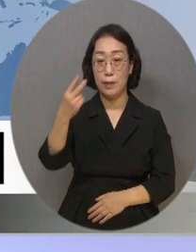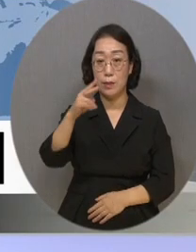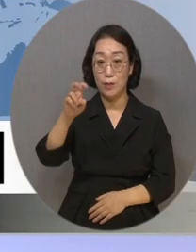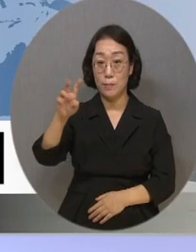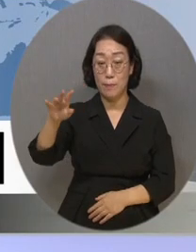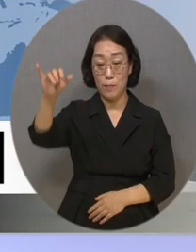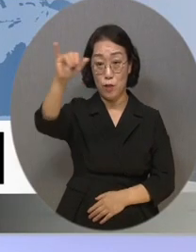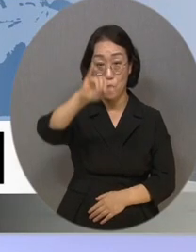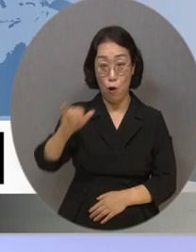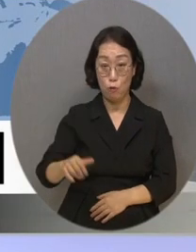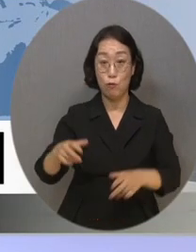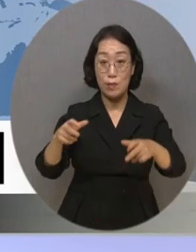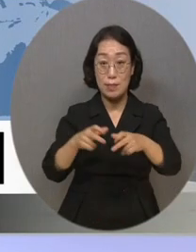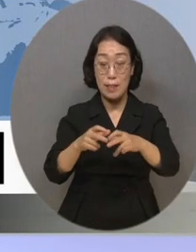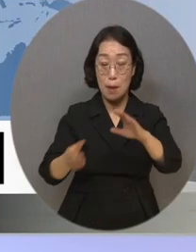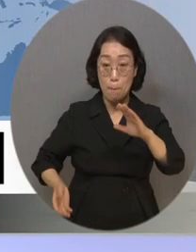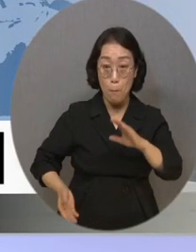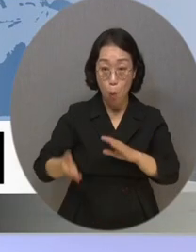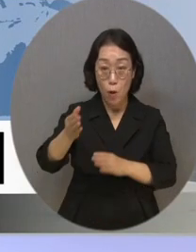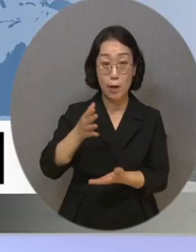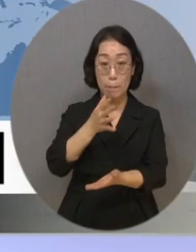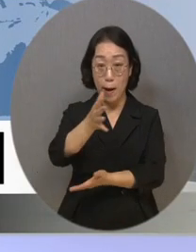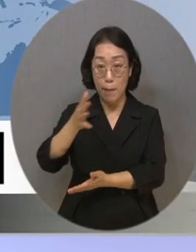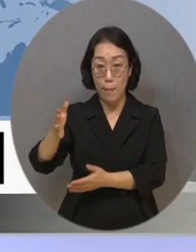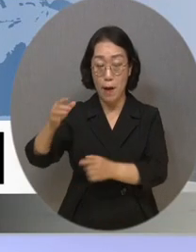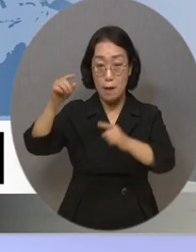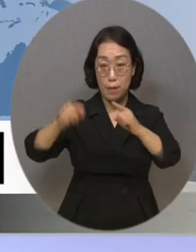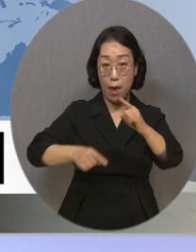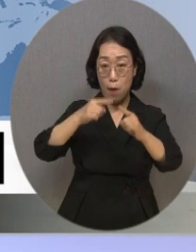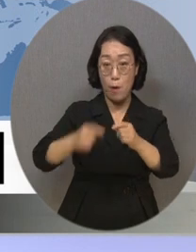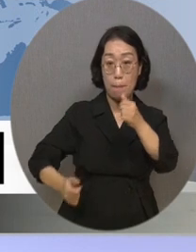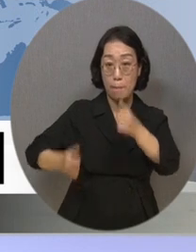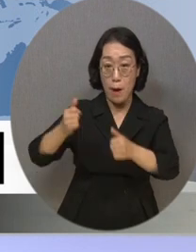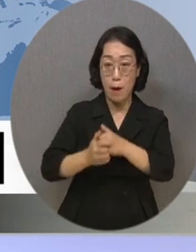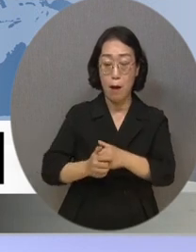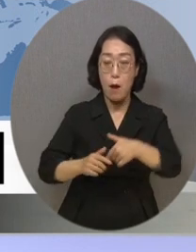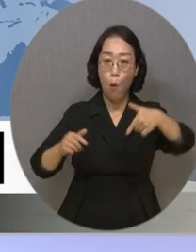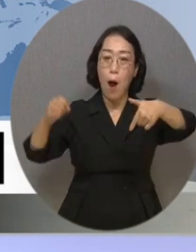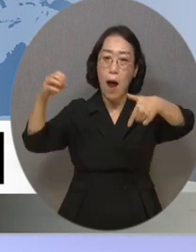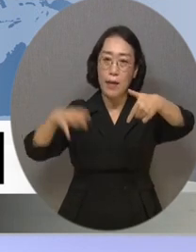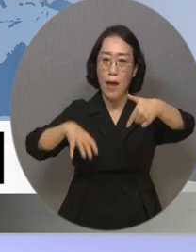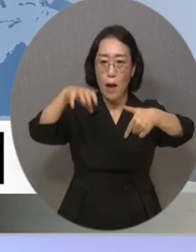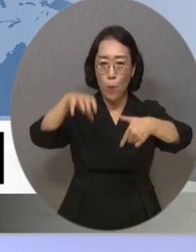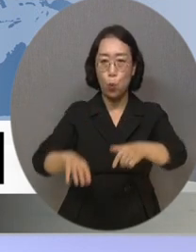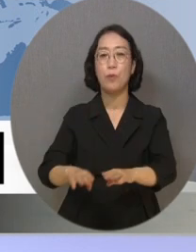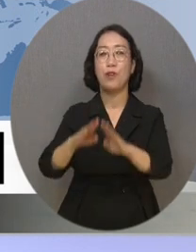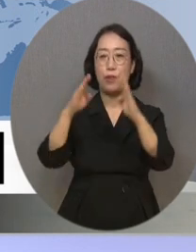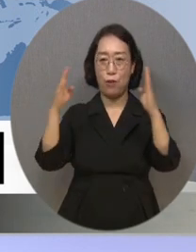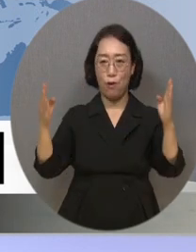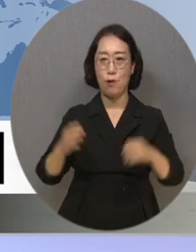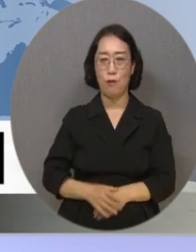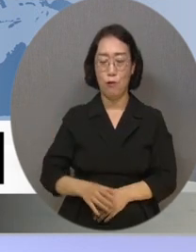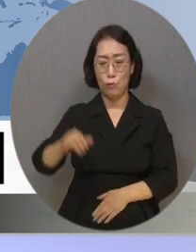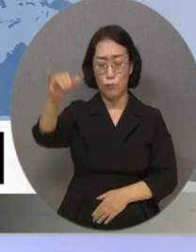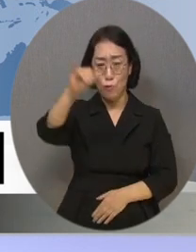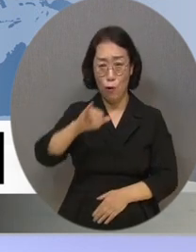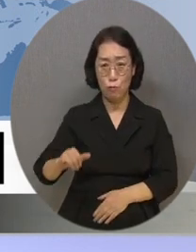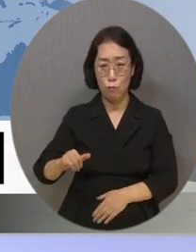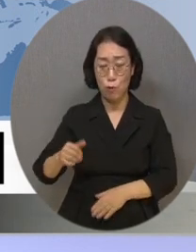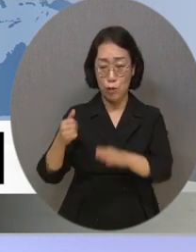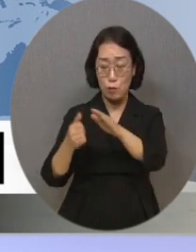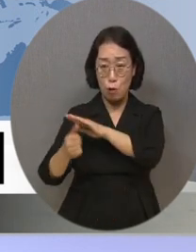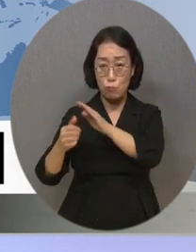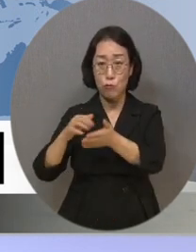2023 전국 장애인 볼링 종목별 선수권 대회가 전남 광양에서 펼쳐졌습니다. 전국에서 400여 명의